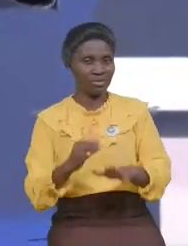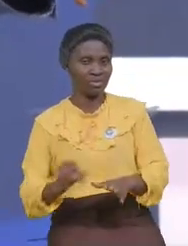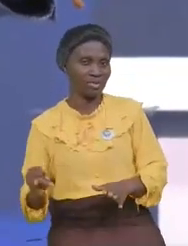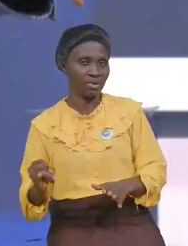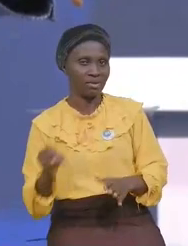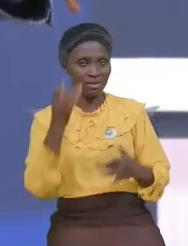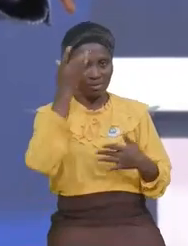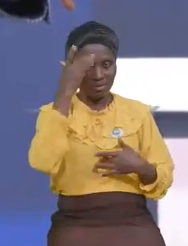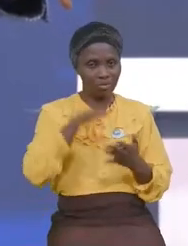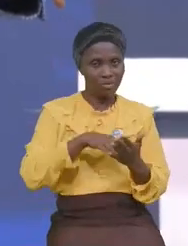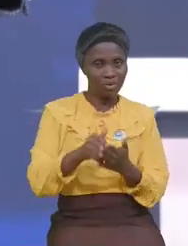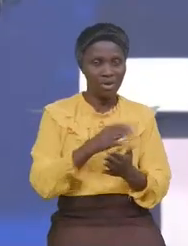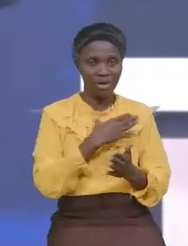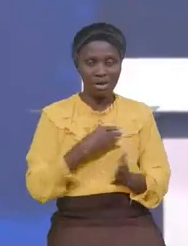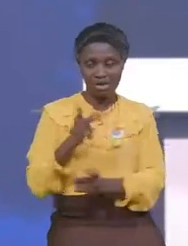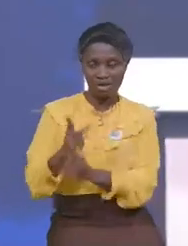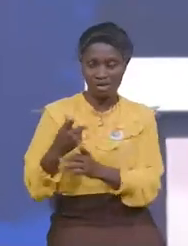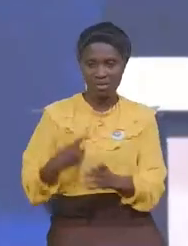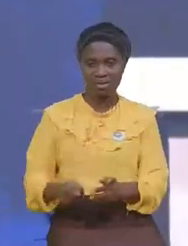Elle a mis l'enfant quelque part.